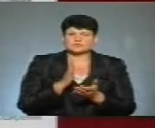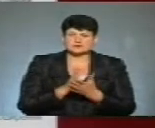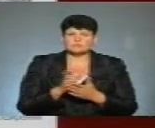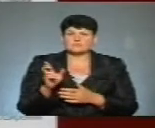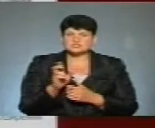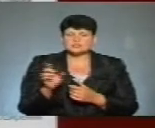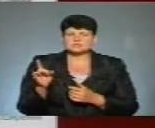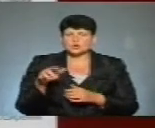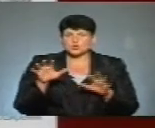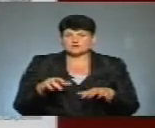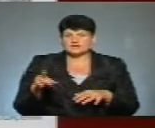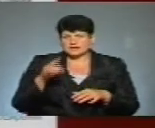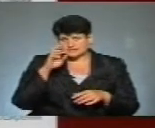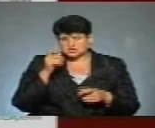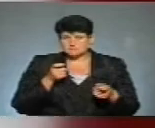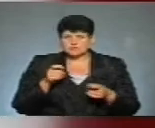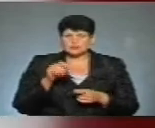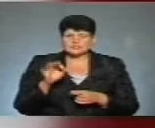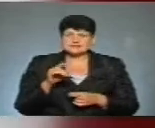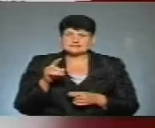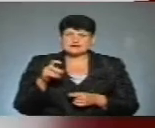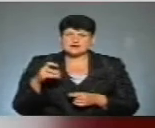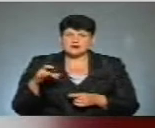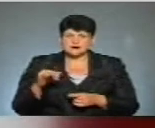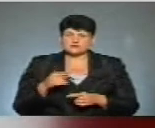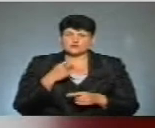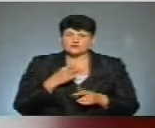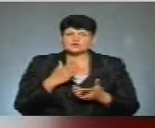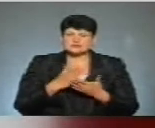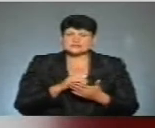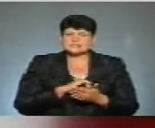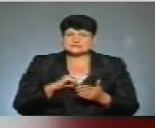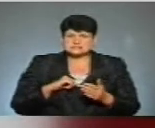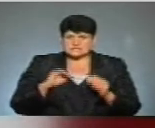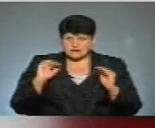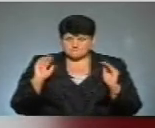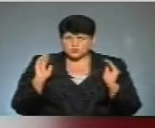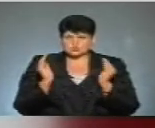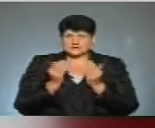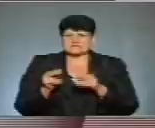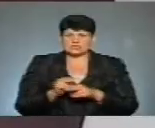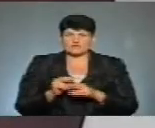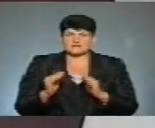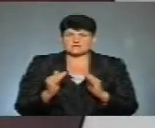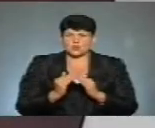Бережанської райдержадміністрації Олег Захарків. Він пише, що перебуває на самоізоляції та лікуванні вдома.